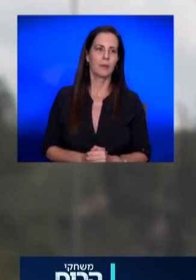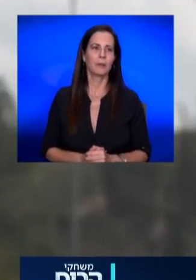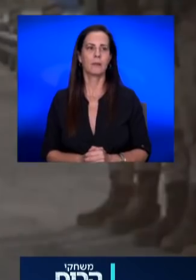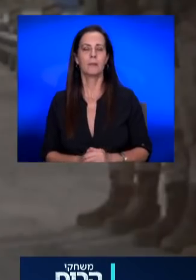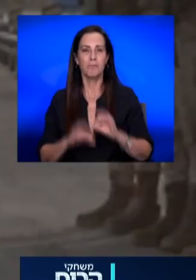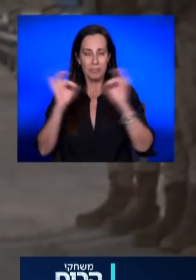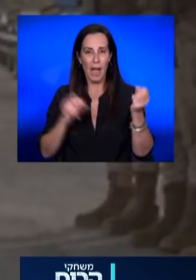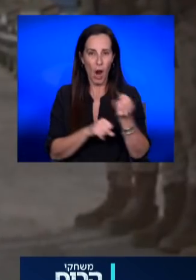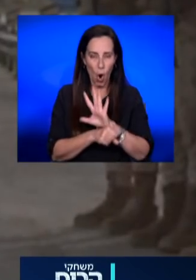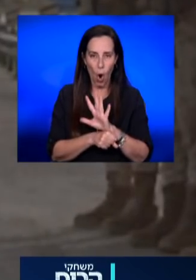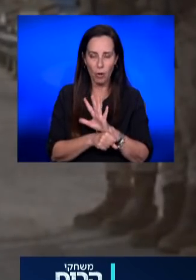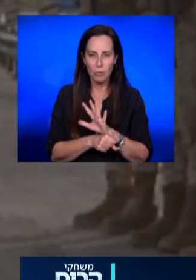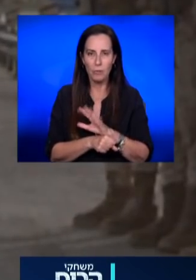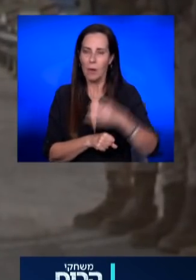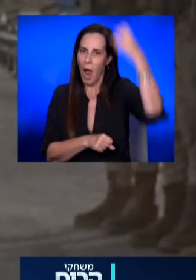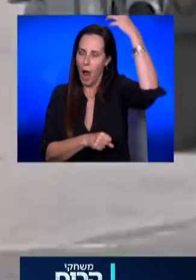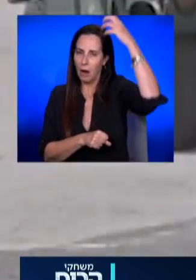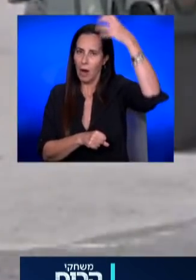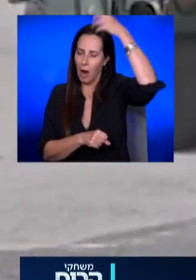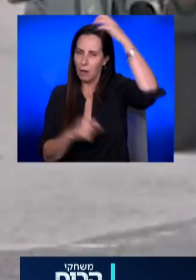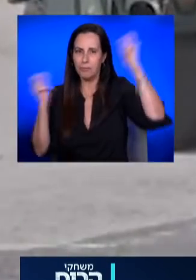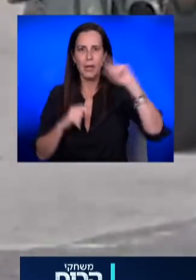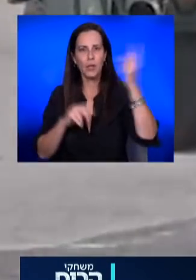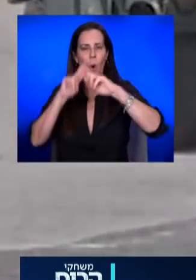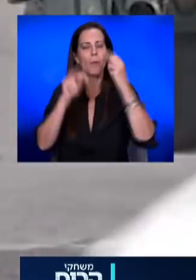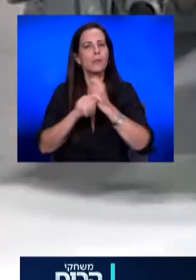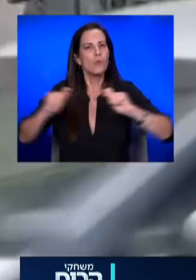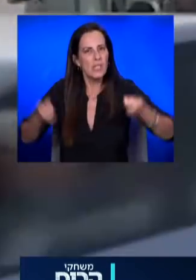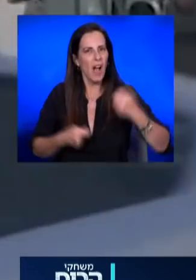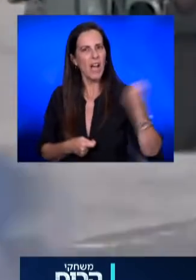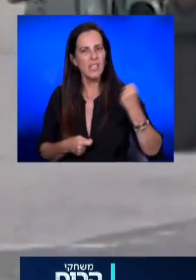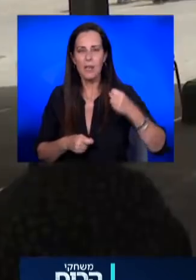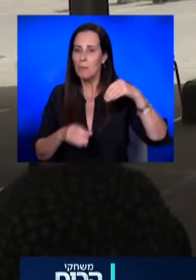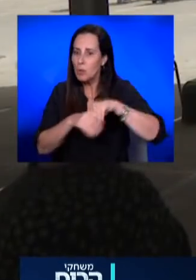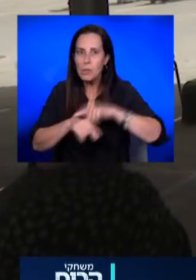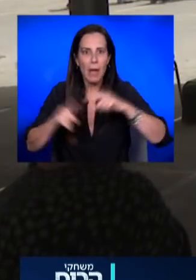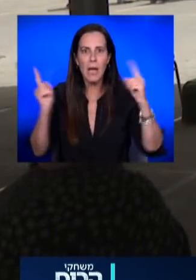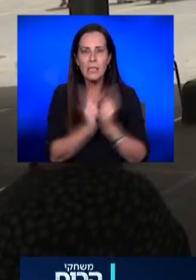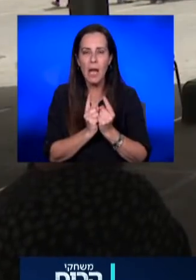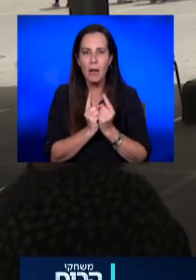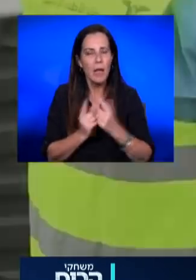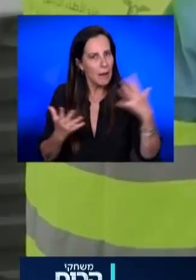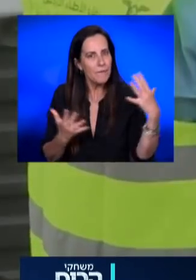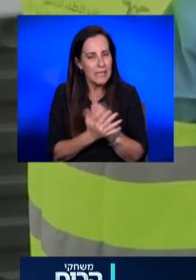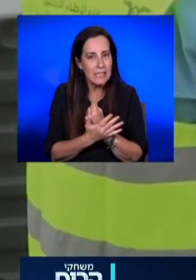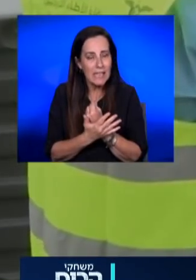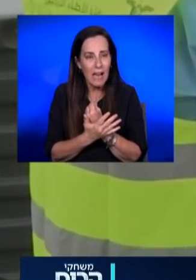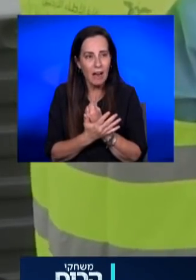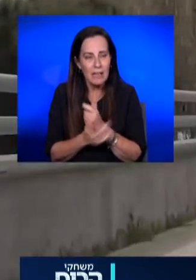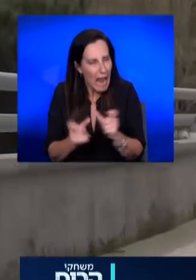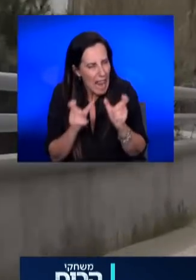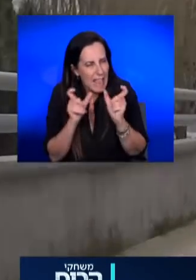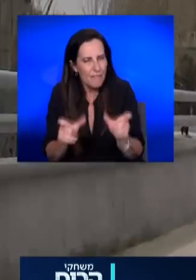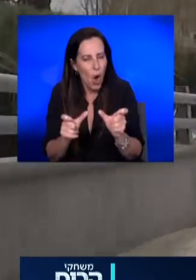עם פרוץ המגפה, הממלכה הפתיעה את העולם כשהיא הטילה סגר נוקשה מאוד בתוך זמן קצר והצליחה ולו לרגע לבלום